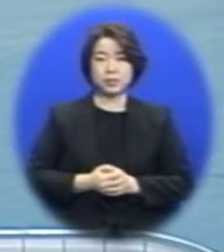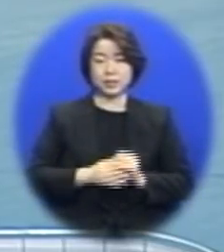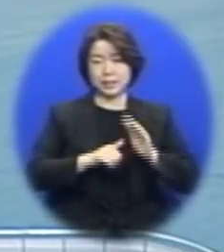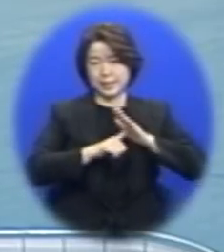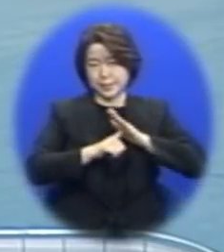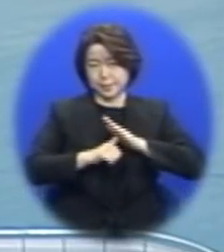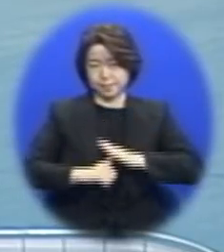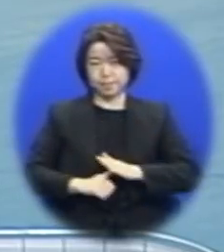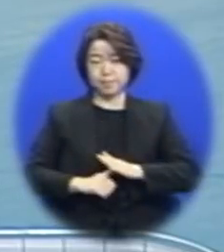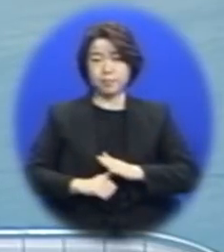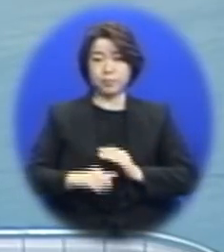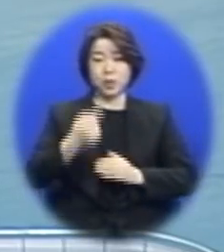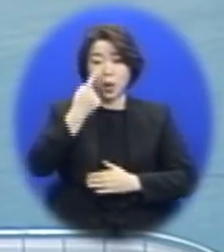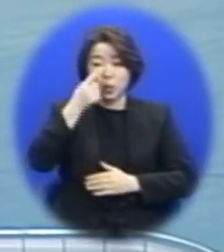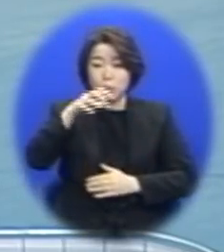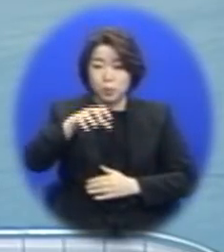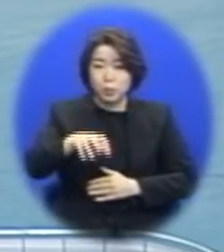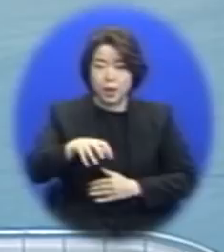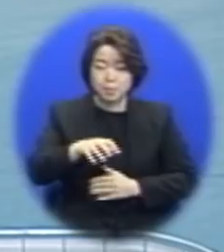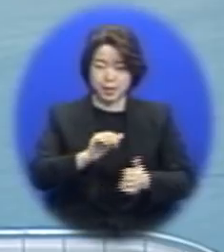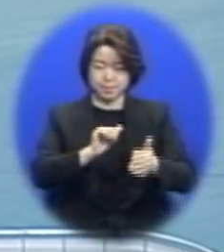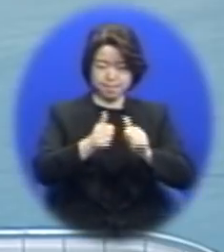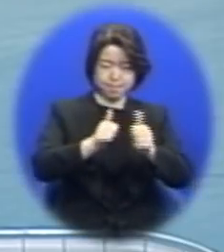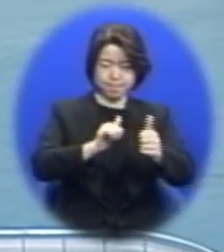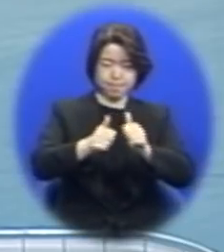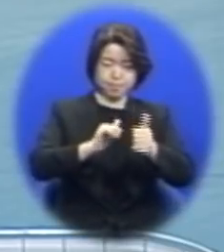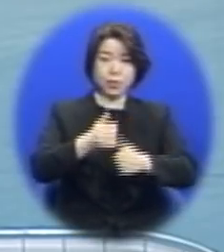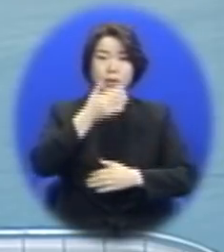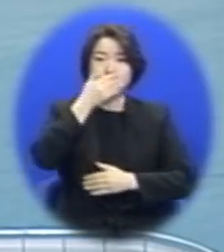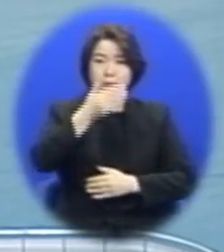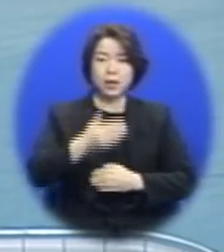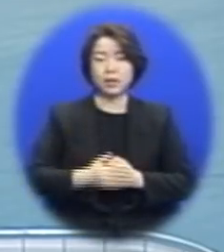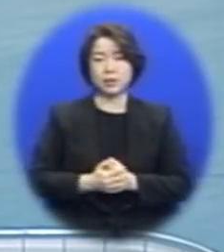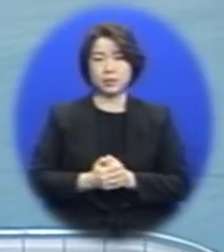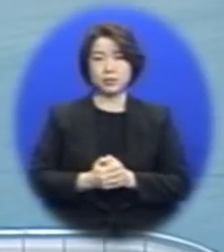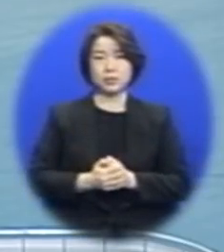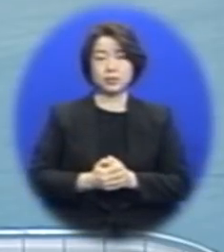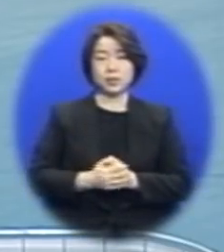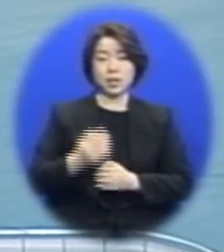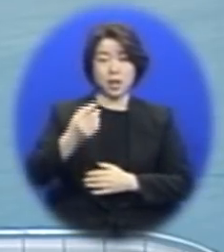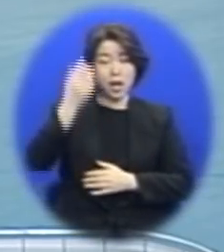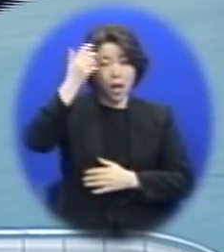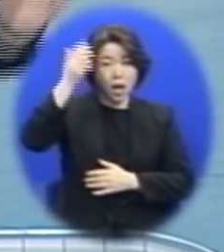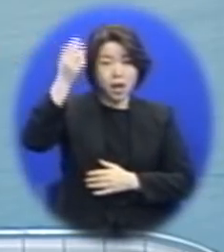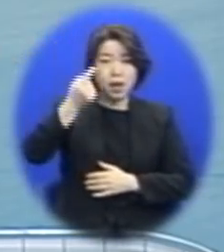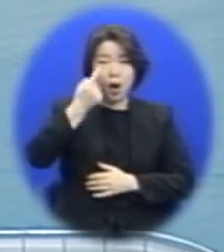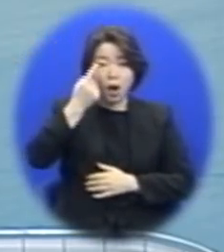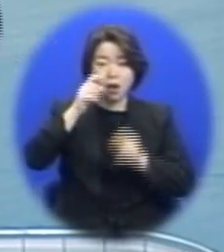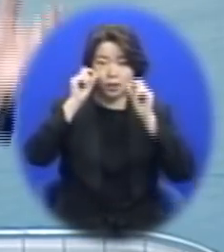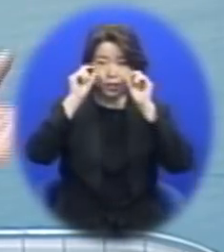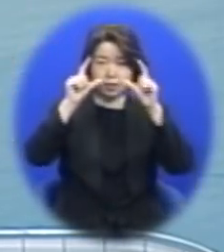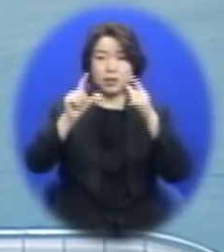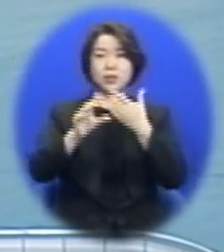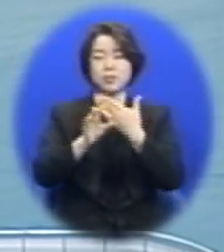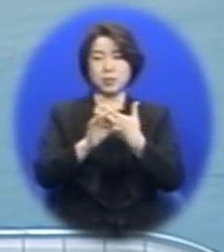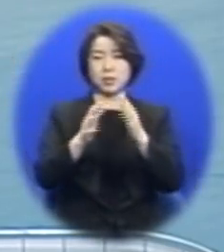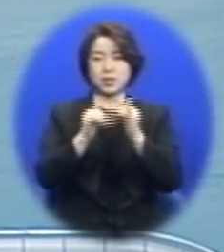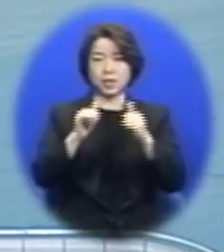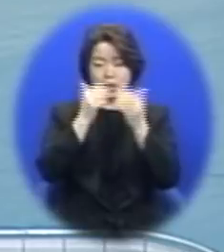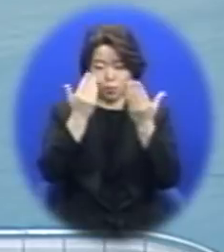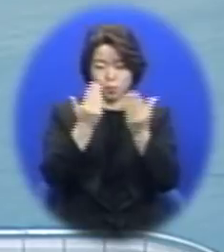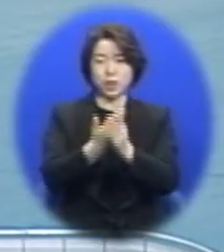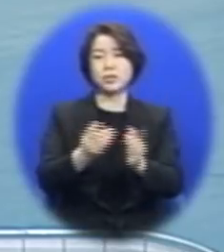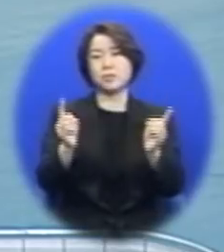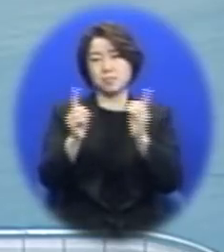인내로서 눈앞에 경주를 합니다. 여러분, 영안이 열리고 나면 사람이 완전히 달라지게